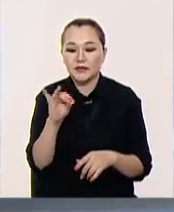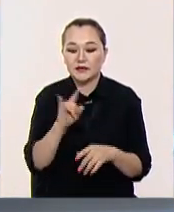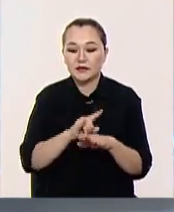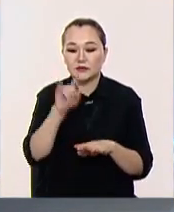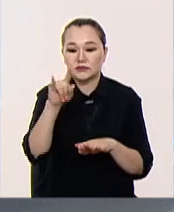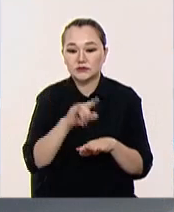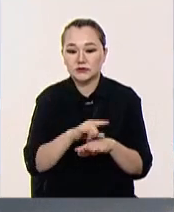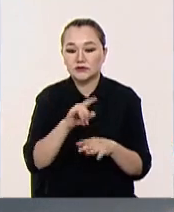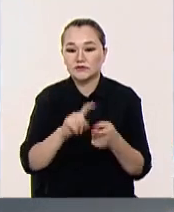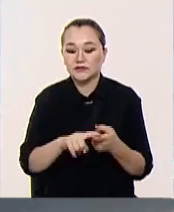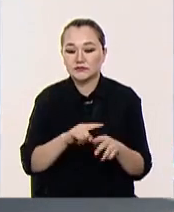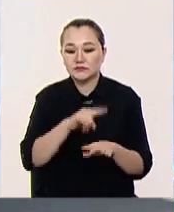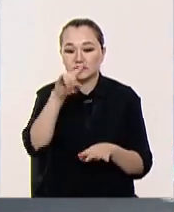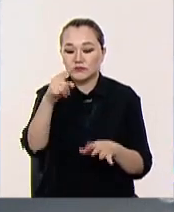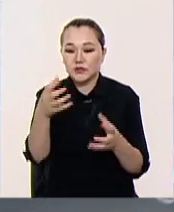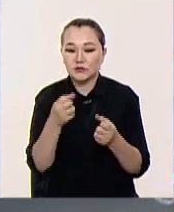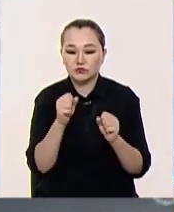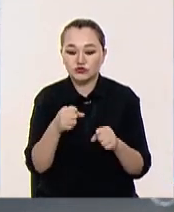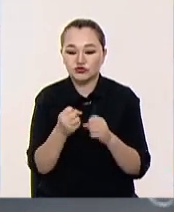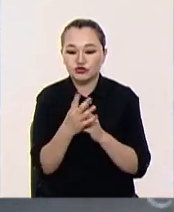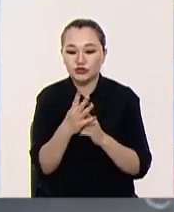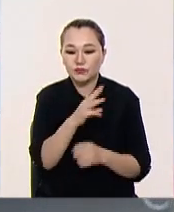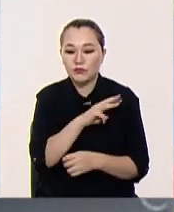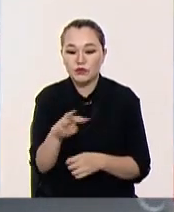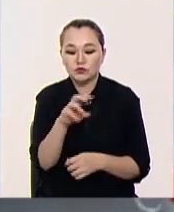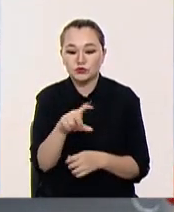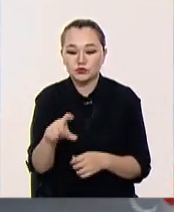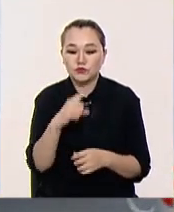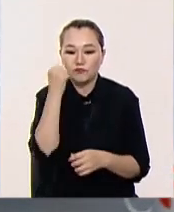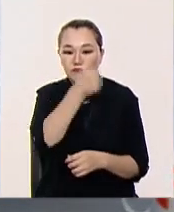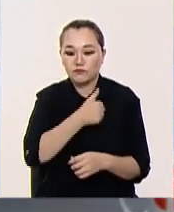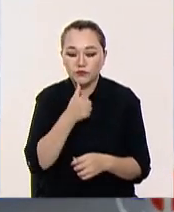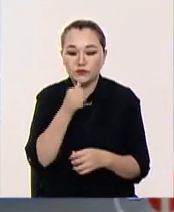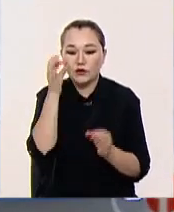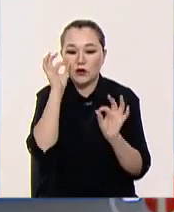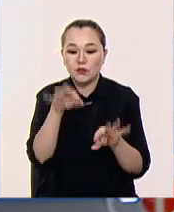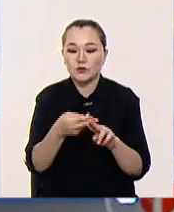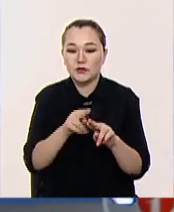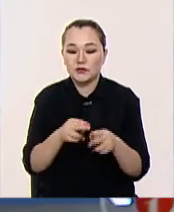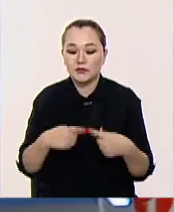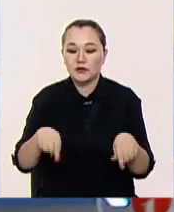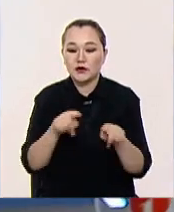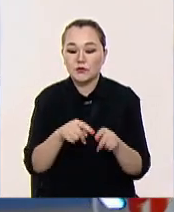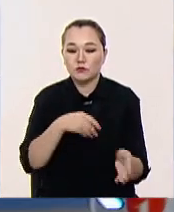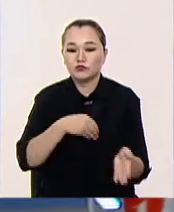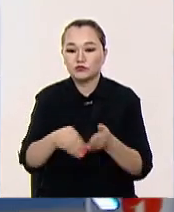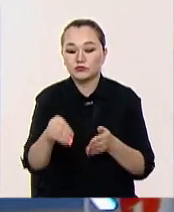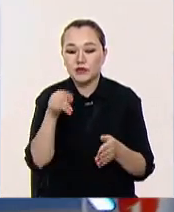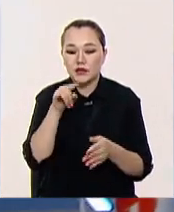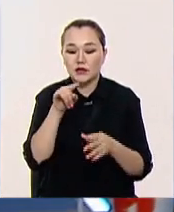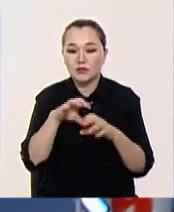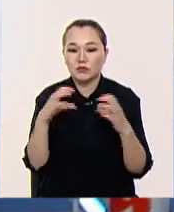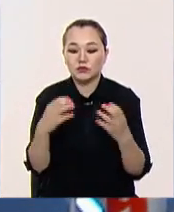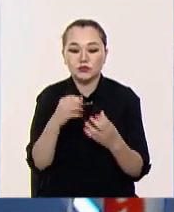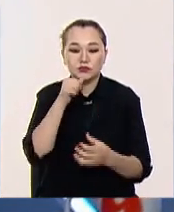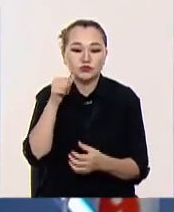что воздушная гавань сможет принимать до 14 миллионов пассажиров в год. Напомню, эта компания выкупила аэропорт Алматы в